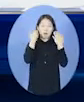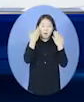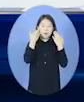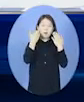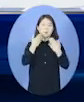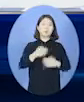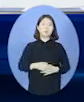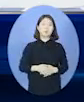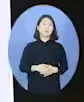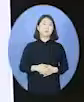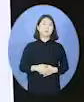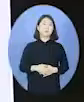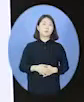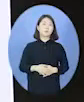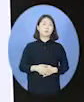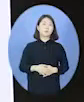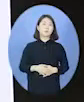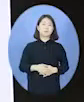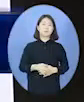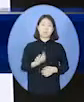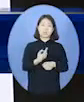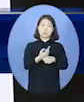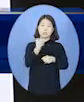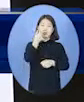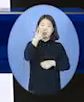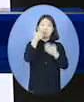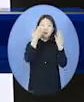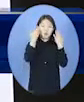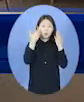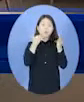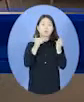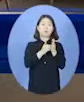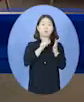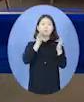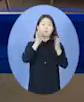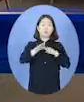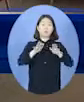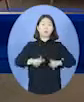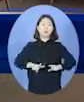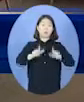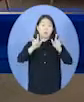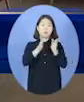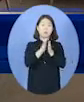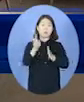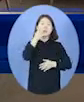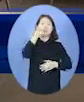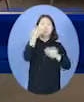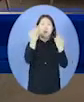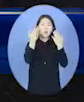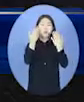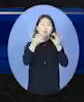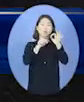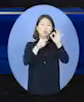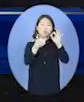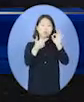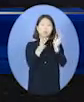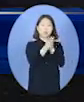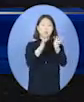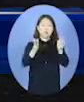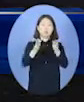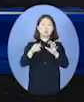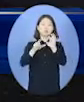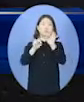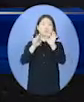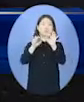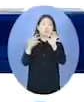프로그램을 진행했습니다. 지난해 아버지 학교 운영에 이은 올해 어머니 학교는 지난 7일 개강해 오는